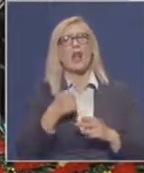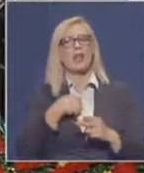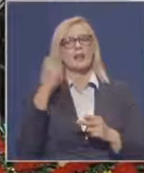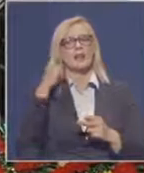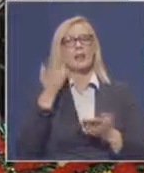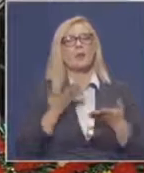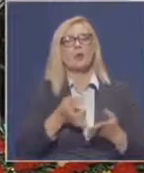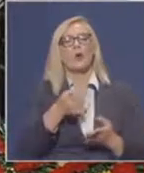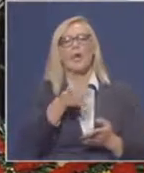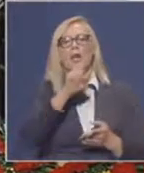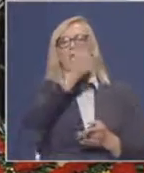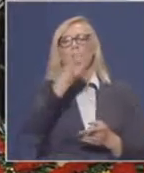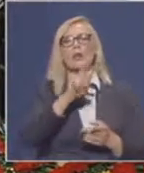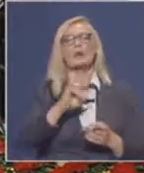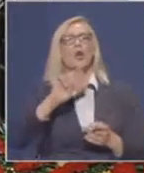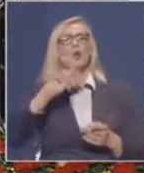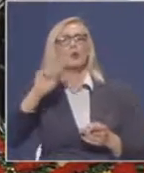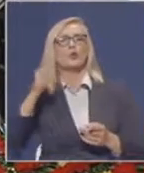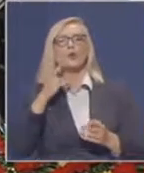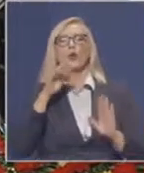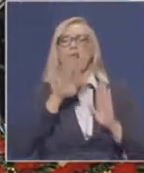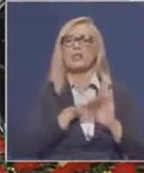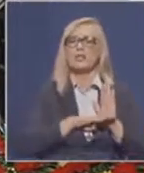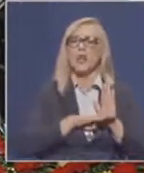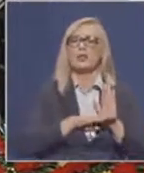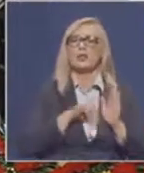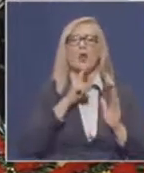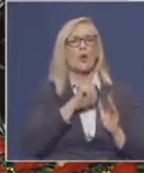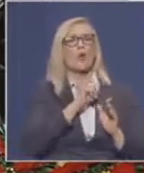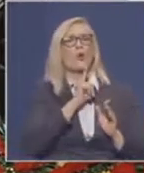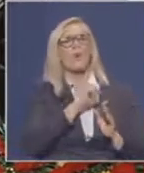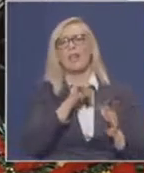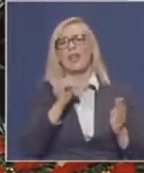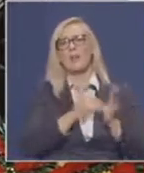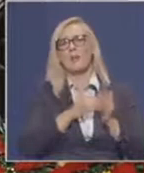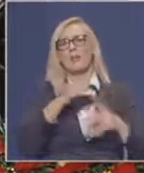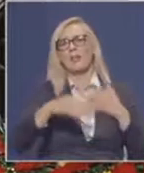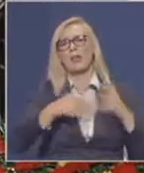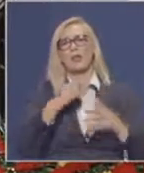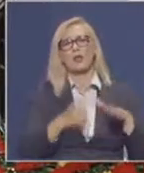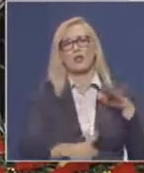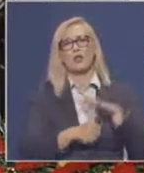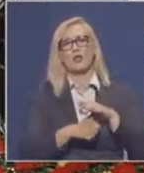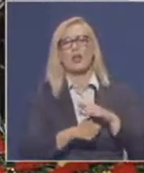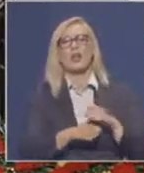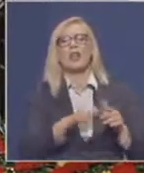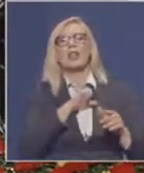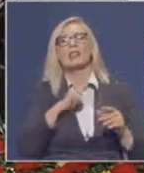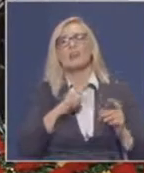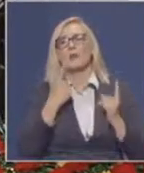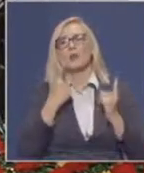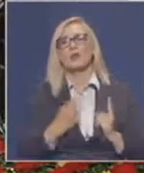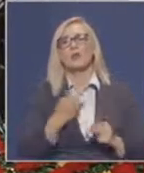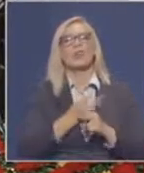е прашање од сосема поинаков категоријален статус, кое не треба да го мешаме со главното. Независноста стекната